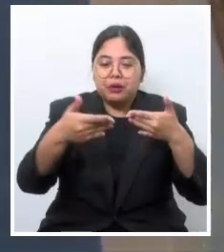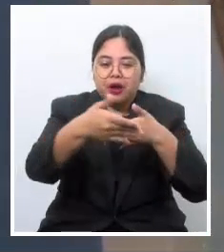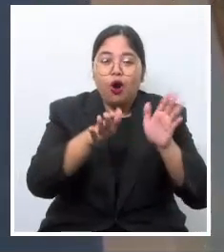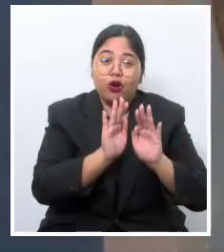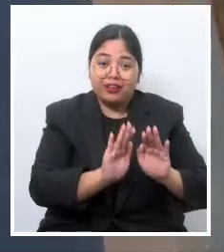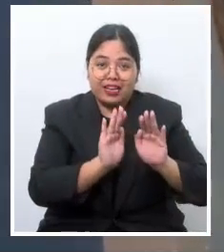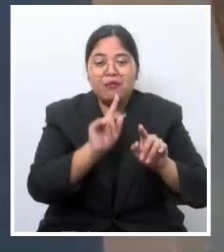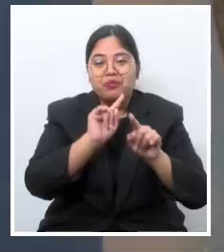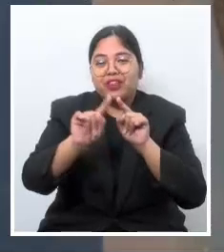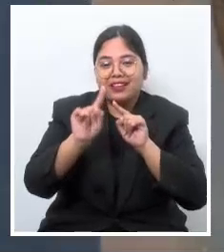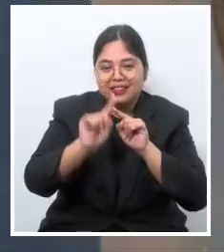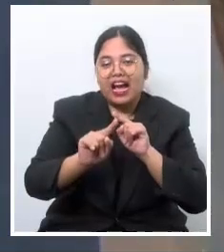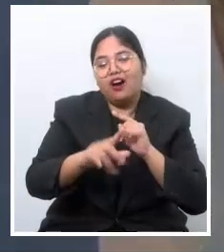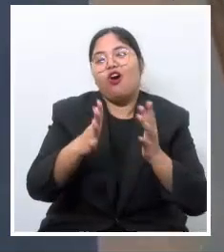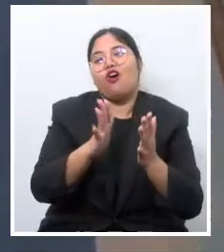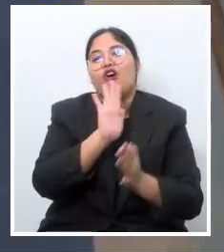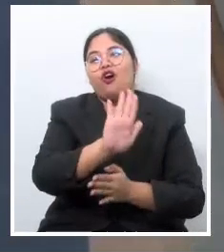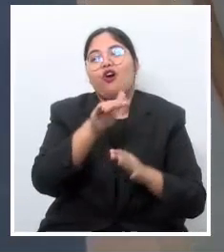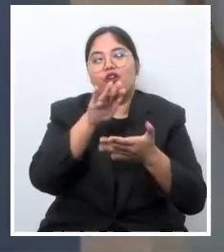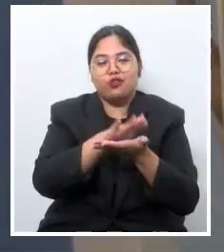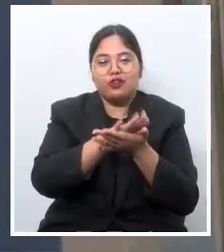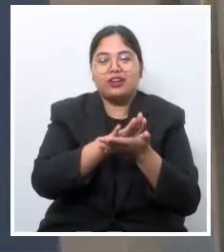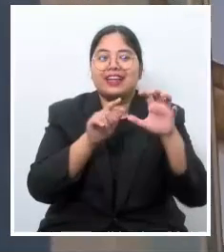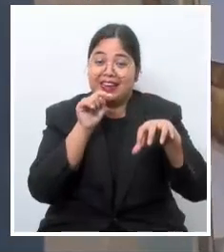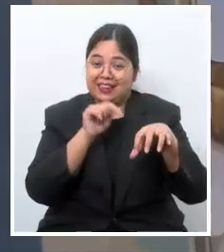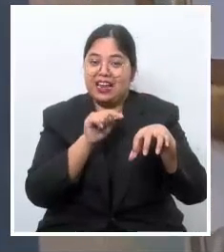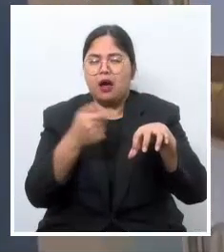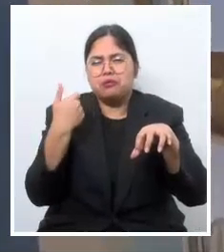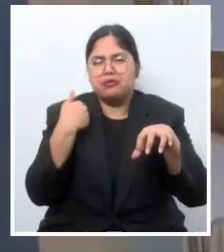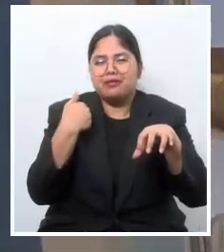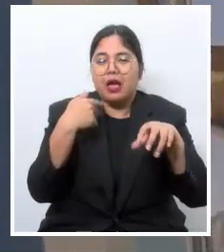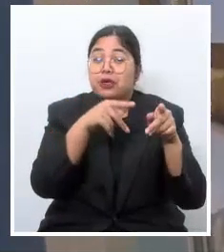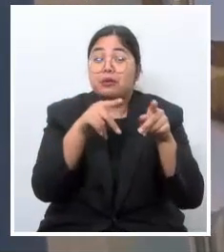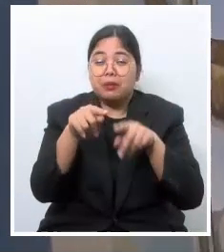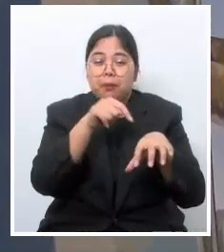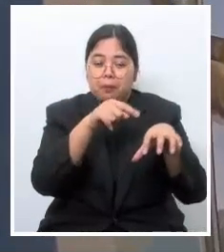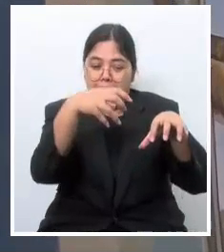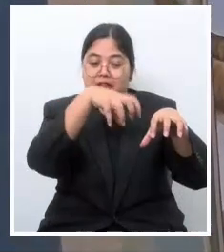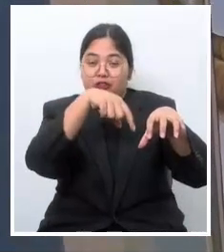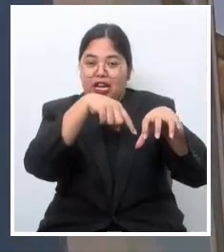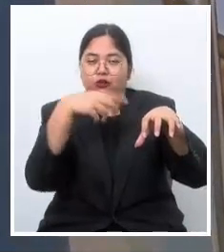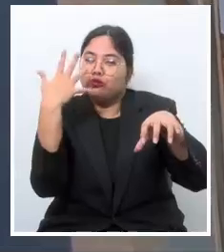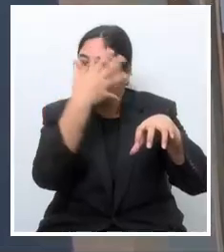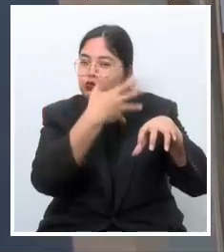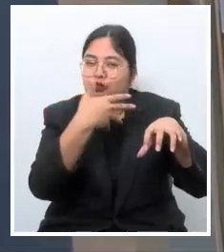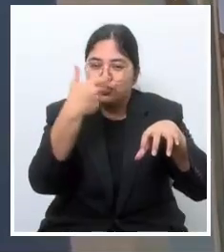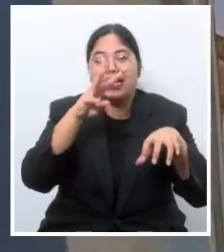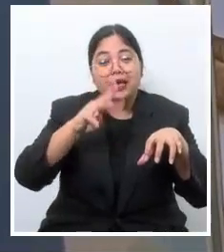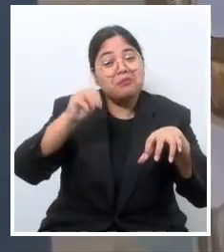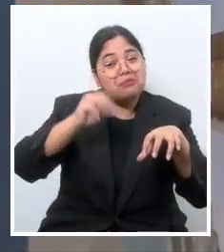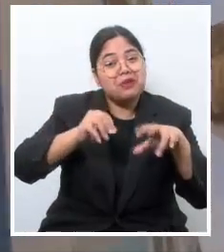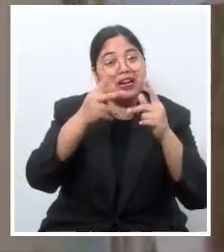โรงเรียนวัด้วยจระเข้วิทยาคมพิพิธภัณฑ์นี้เป็นพิพิธภัณฑ์ที่มีความสวยงามที่สุดในเขตอำเภอเมือง